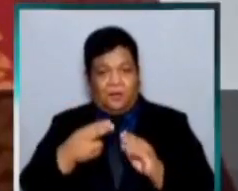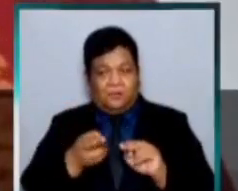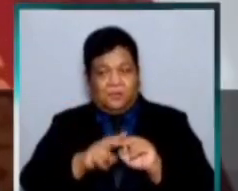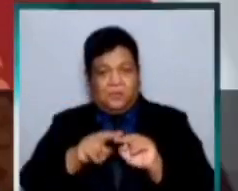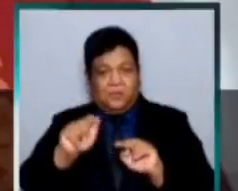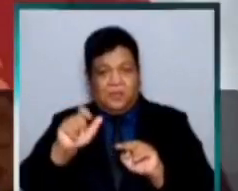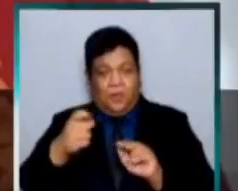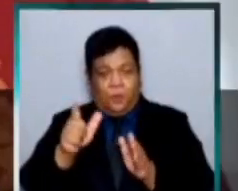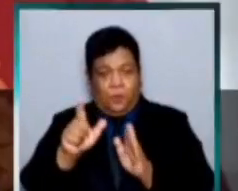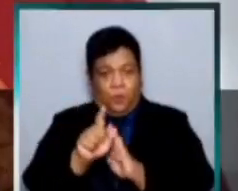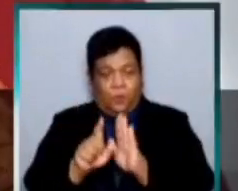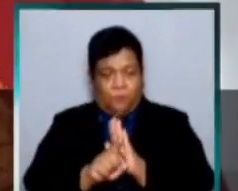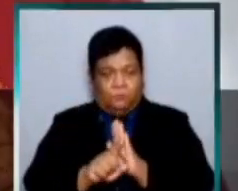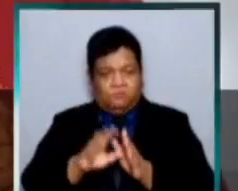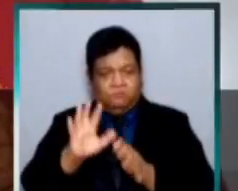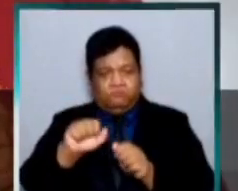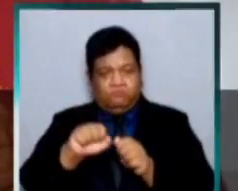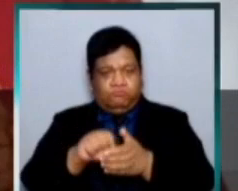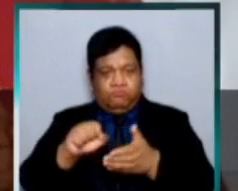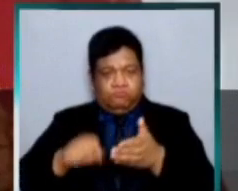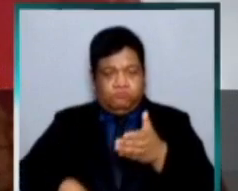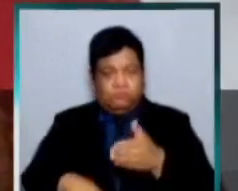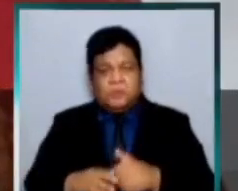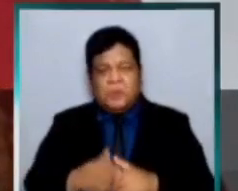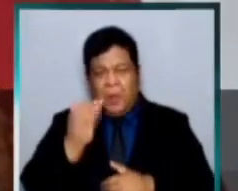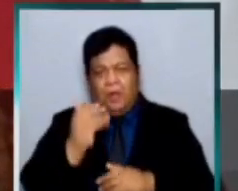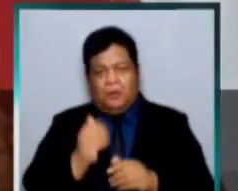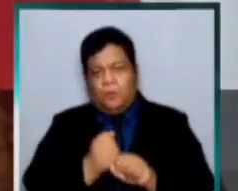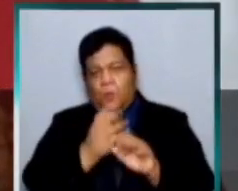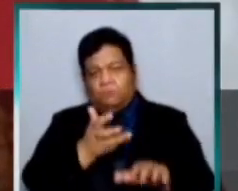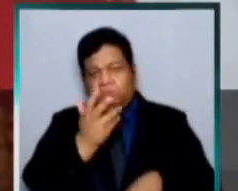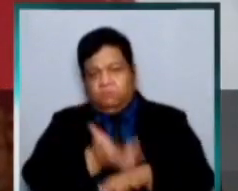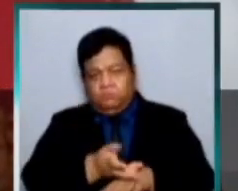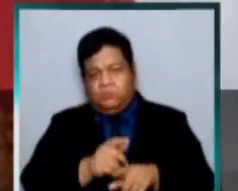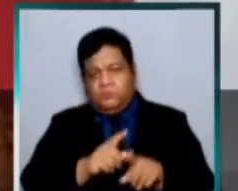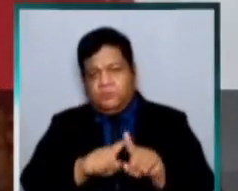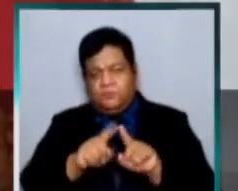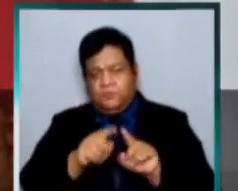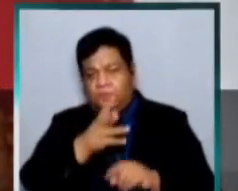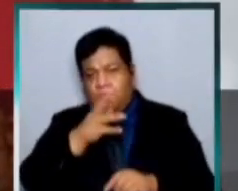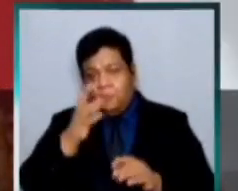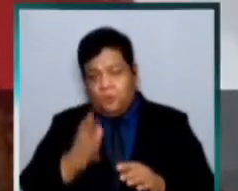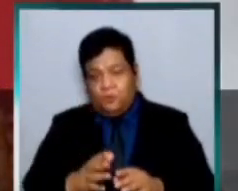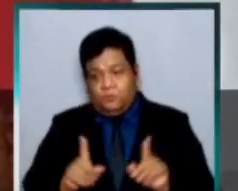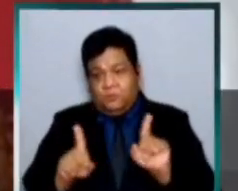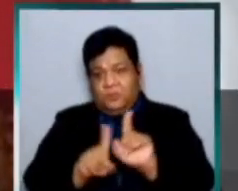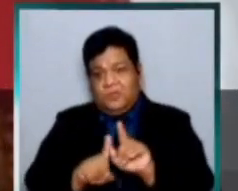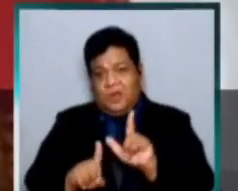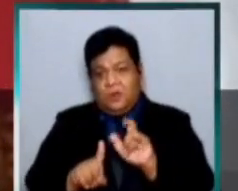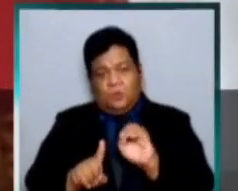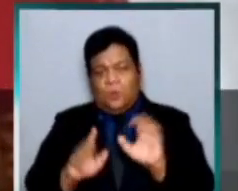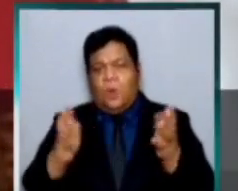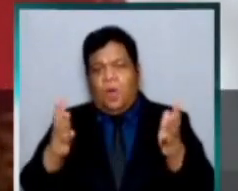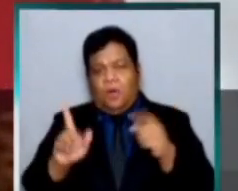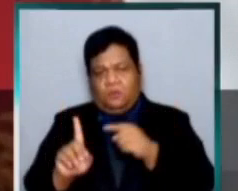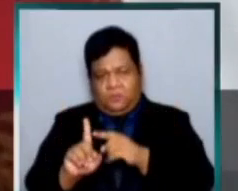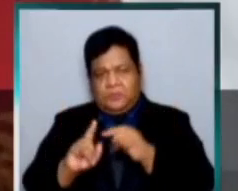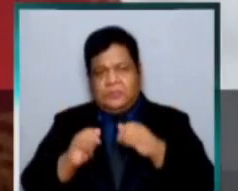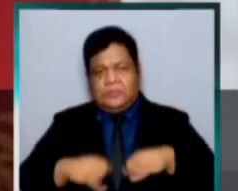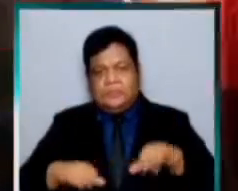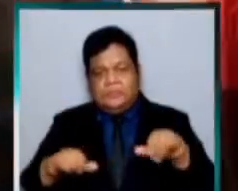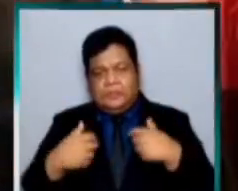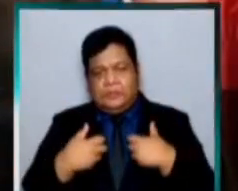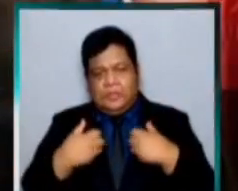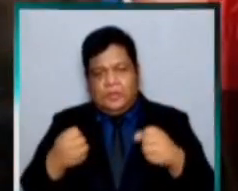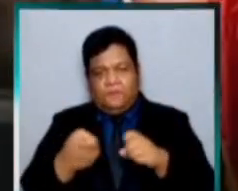sa mga magsasaka. Hindi kasama ni Pacquiao ang katandem na si Congressman Lito Atienza na nagpapagaling pa mula sa operasyon sa